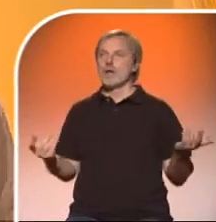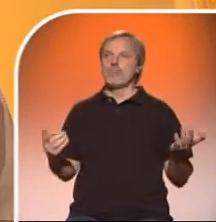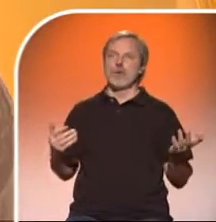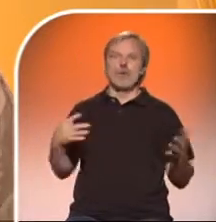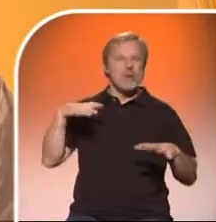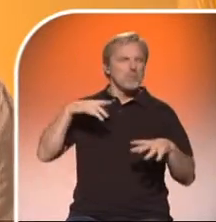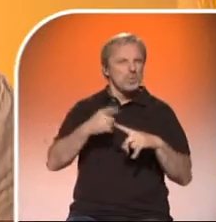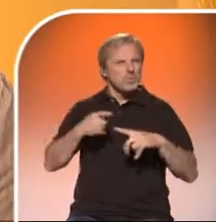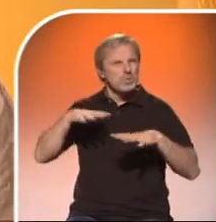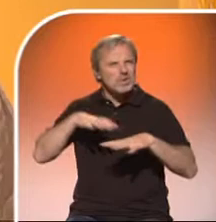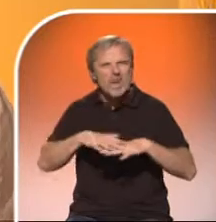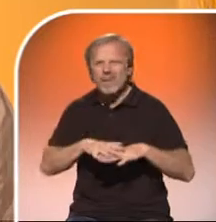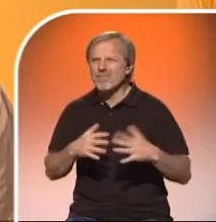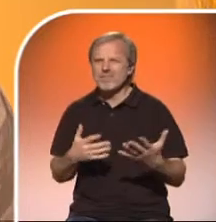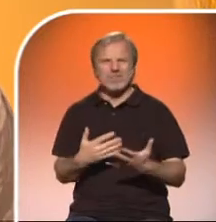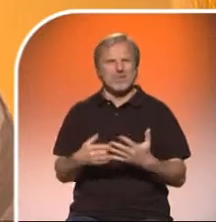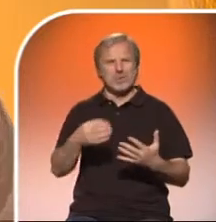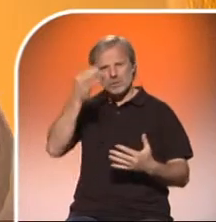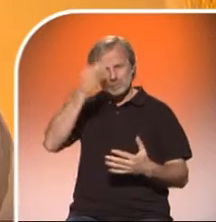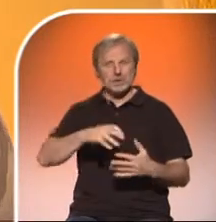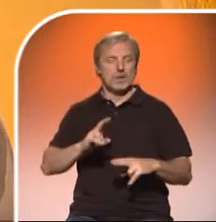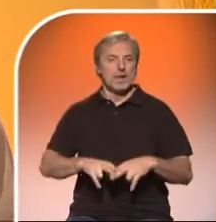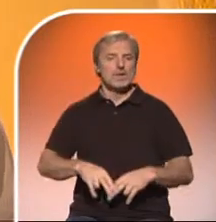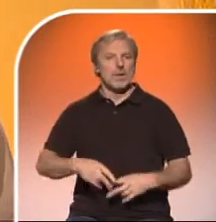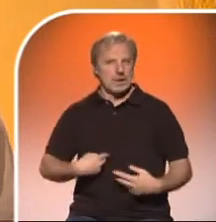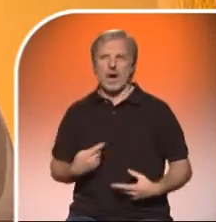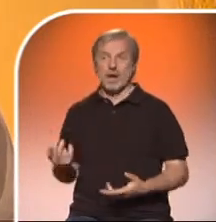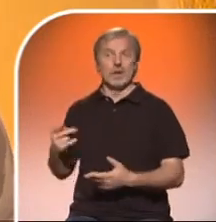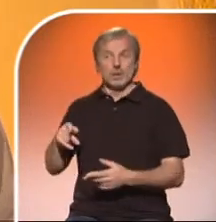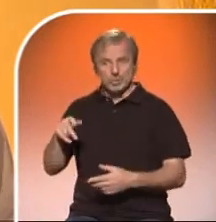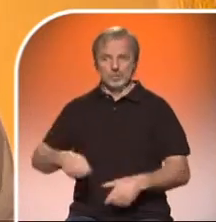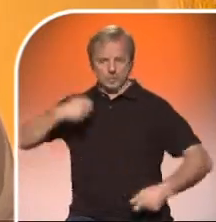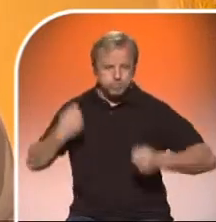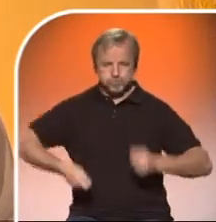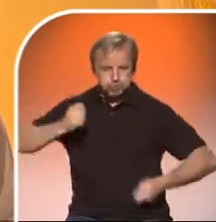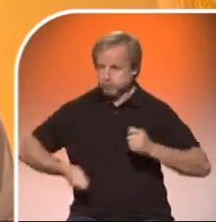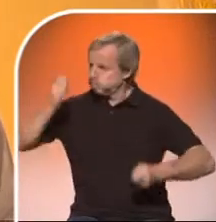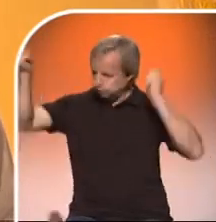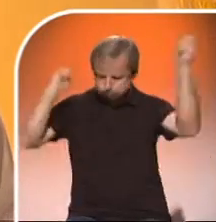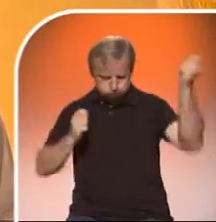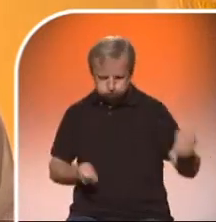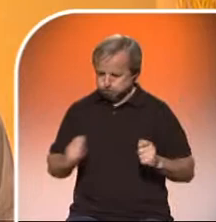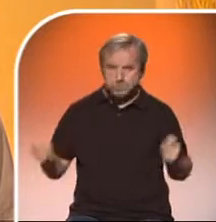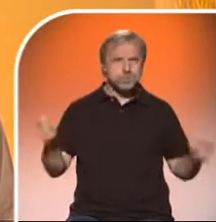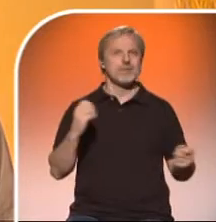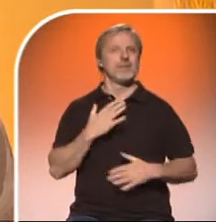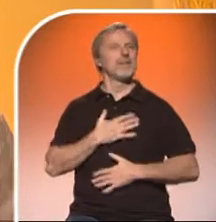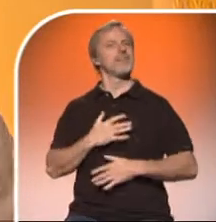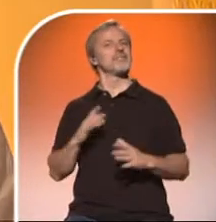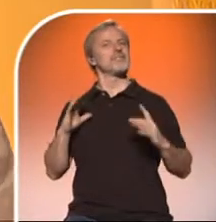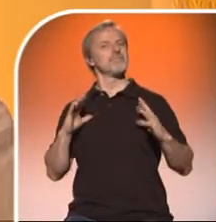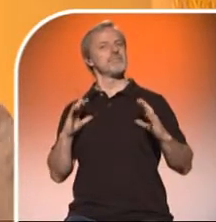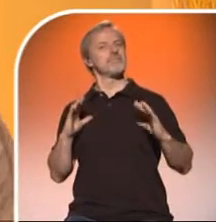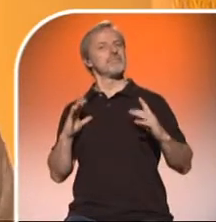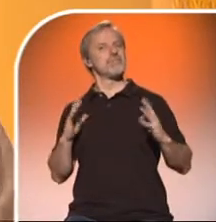vybubnovat, někdo prostě se potřebuje vyřvat, tak já se z toho vybubnuju a je mi dobře. Fakt je to výborný relax, nejenom,